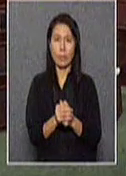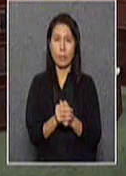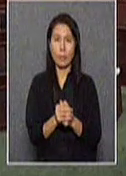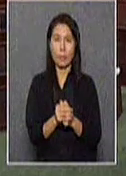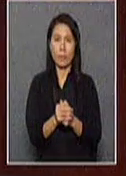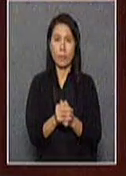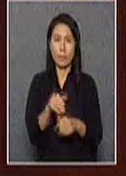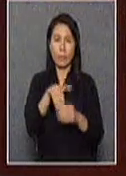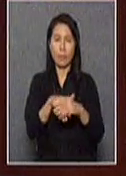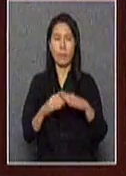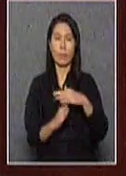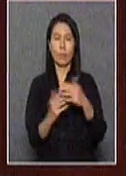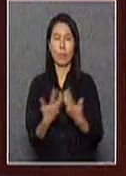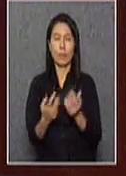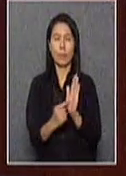停止表決，顯示結果。